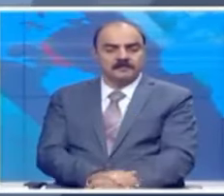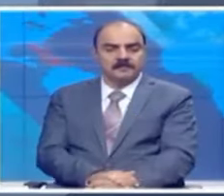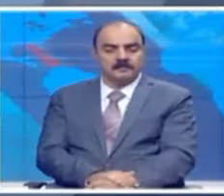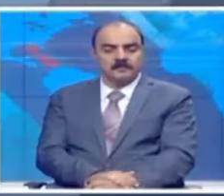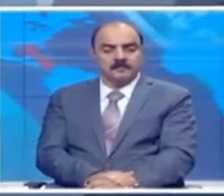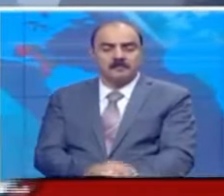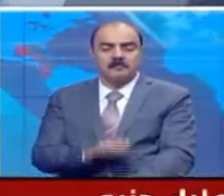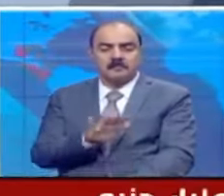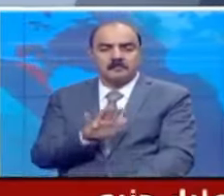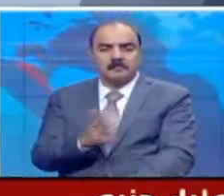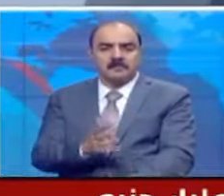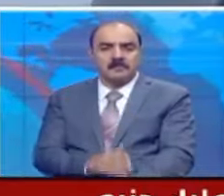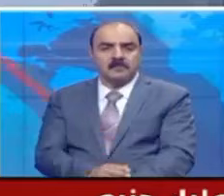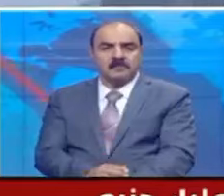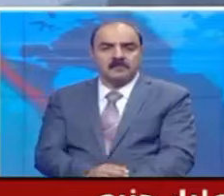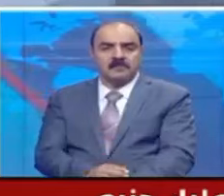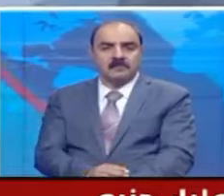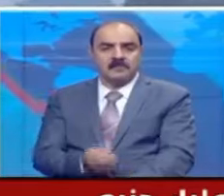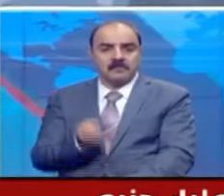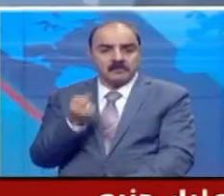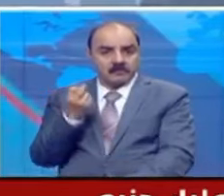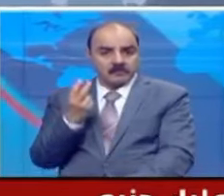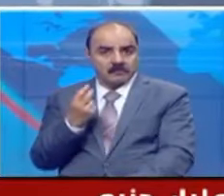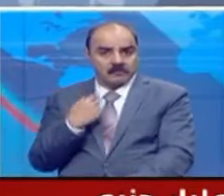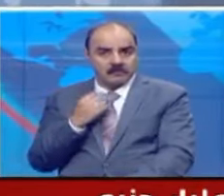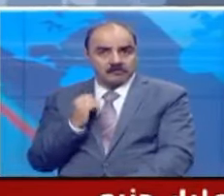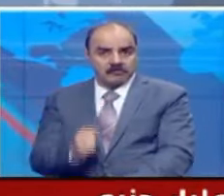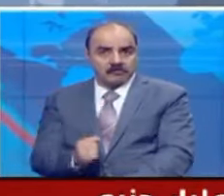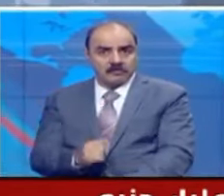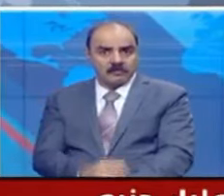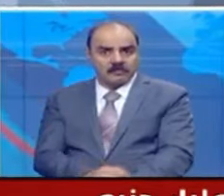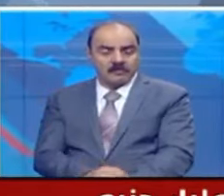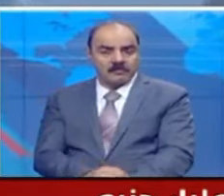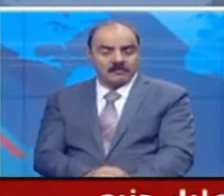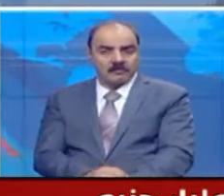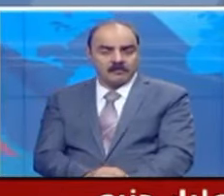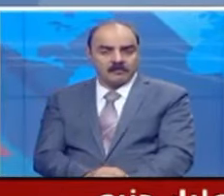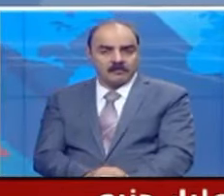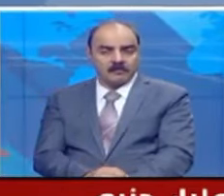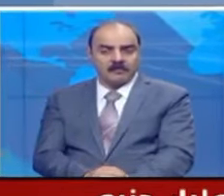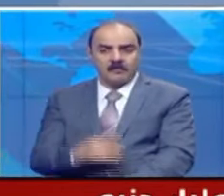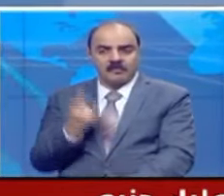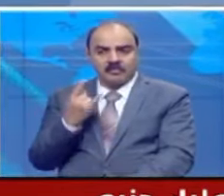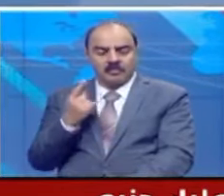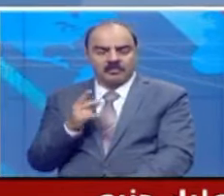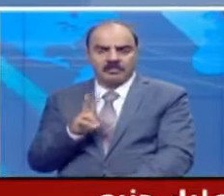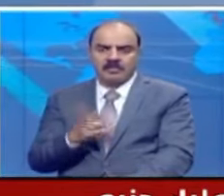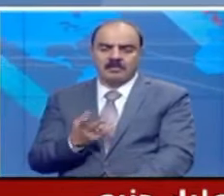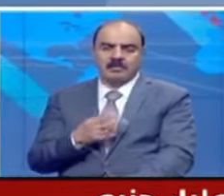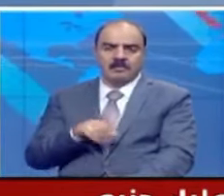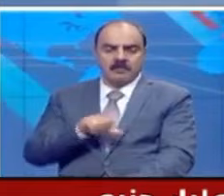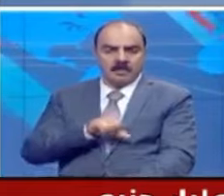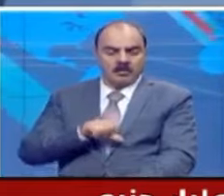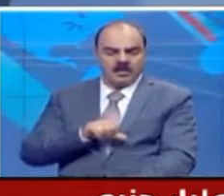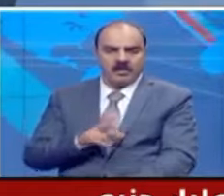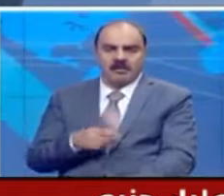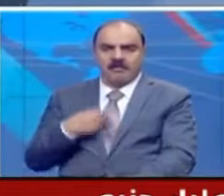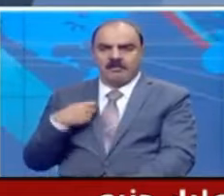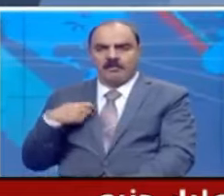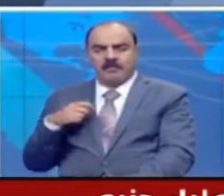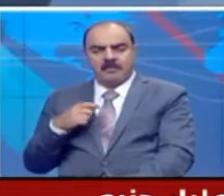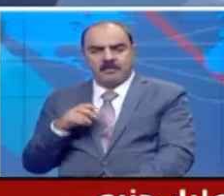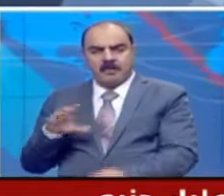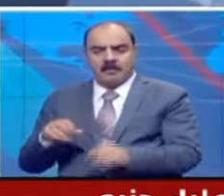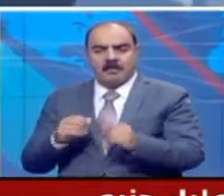أنا في تصوري أيضا أن المبادرات التي تقوم بها سواء كان الشرطة كلنا واحد، المبادرات الرئاسية لتخفيف